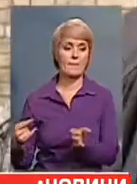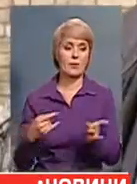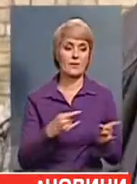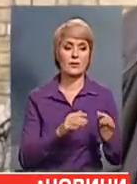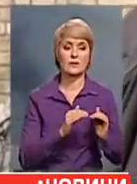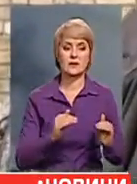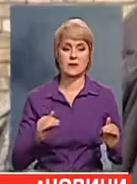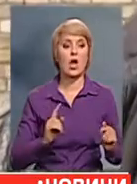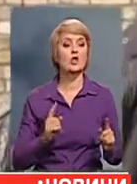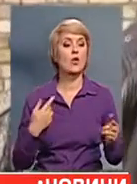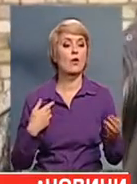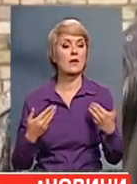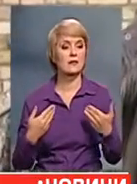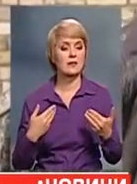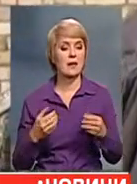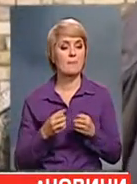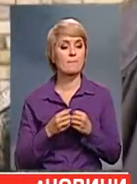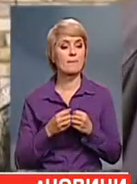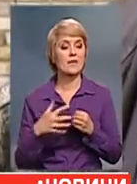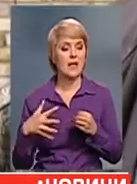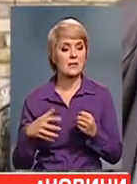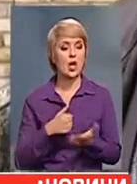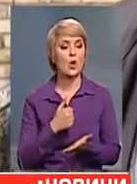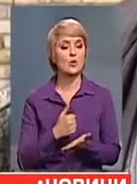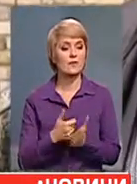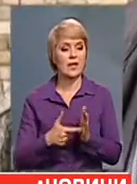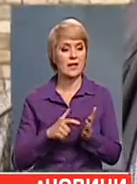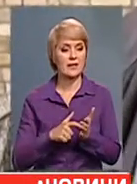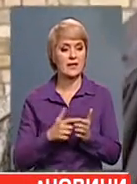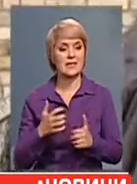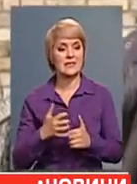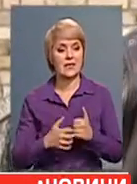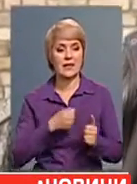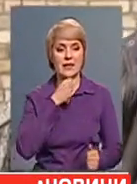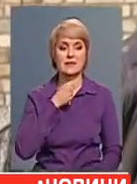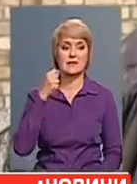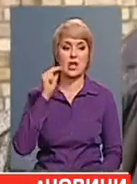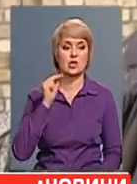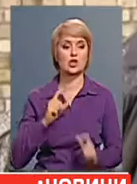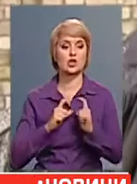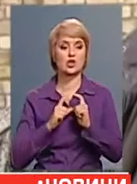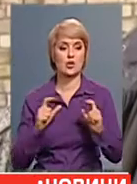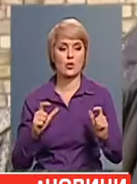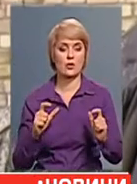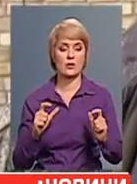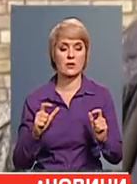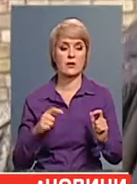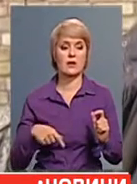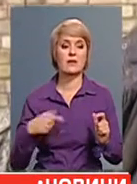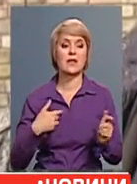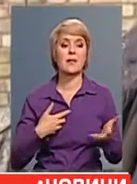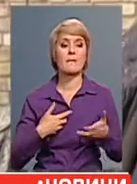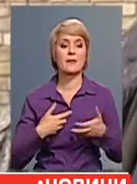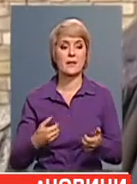детей. Что касается 15 основных классов средней и старшей школы, то она нас